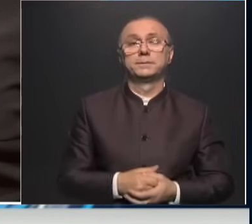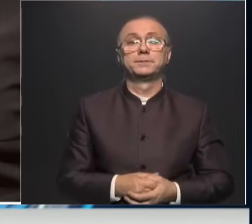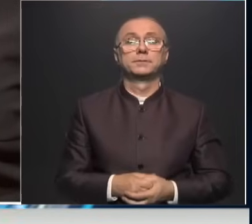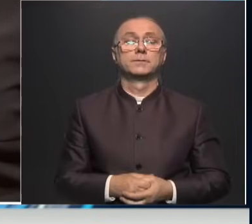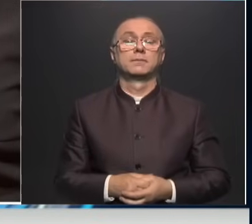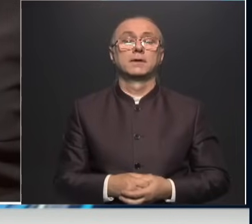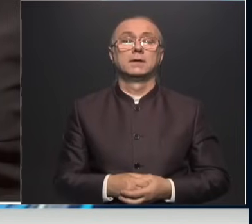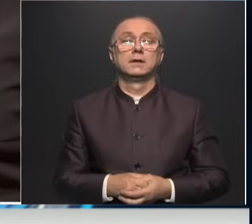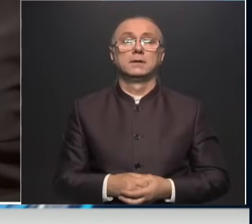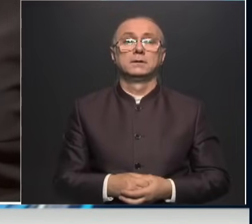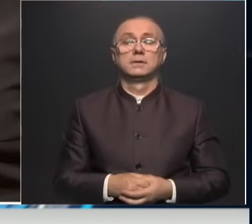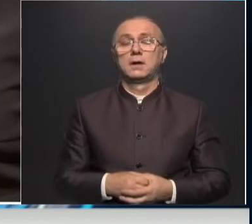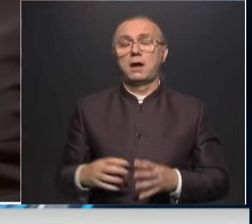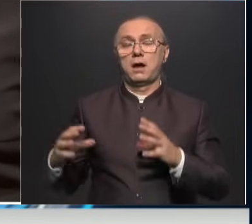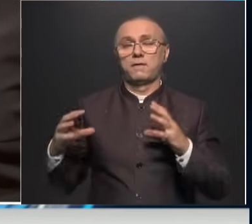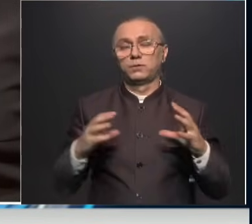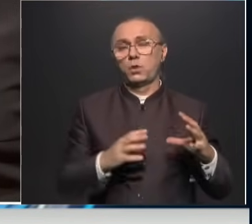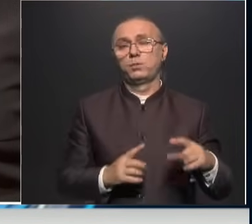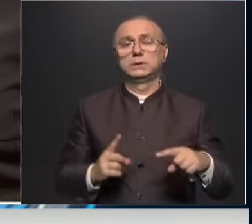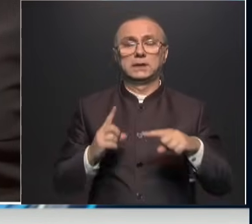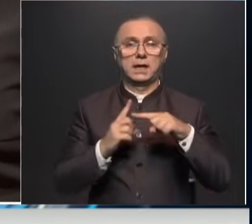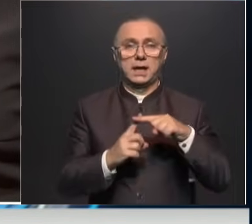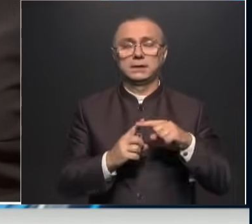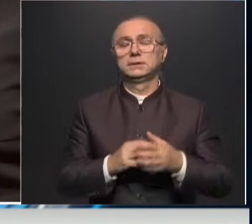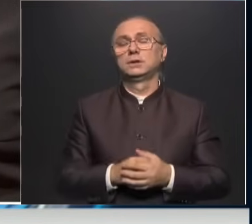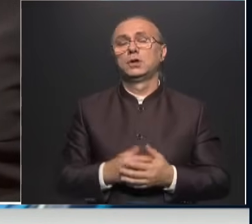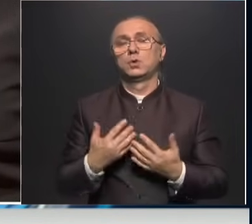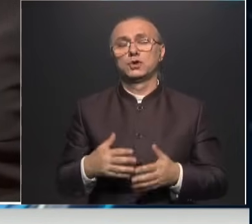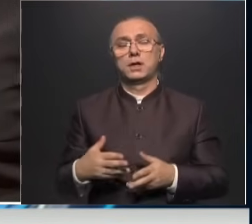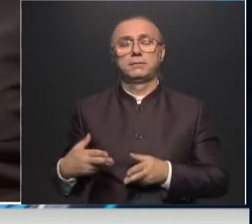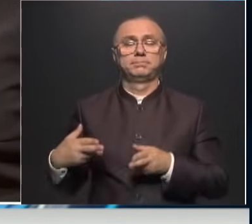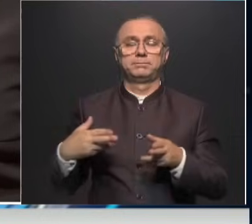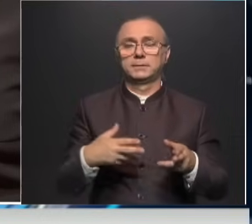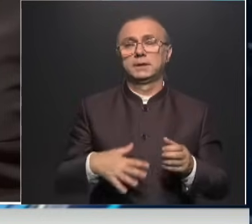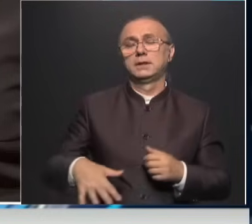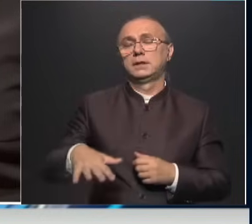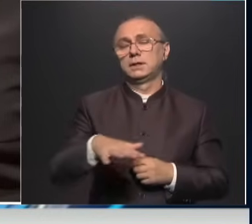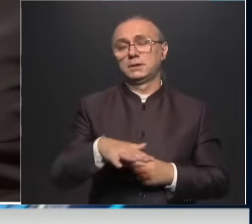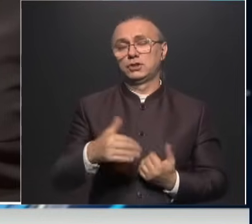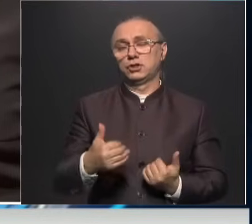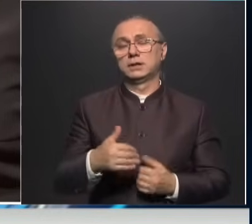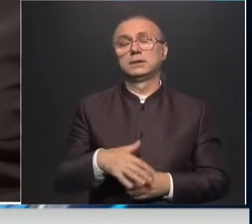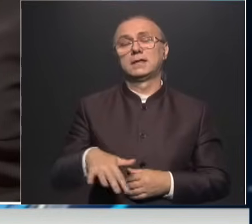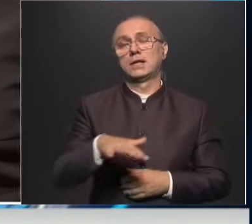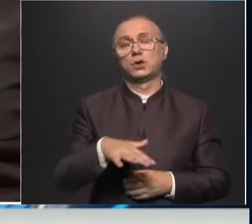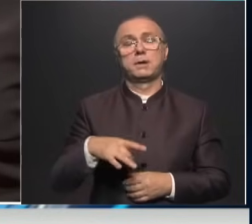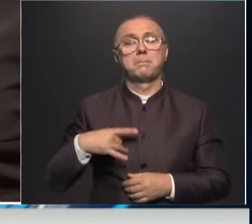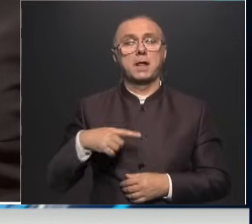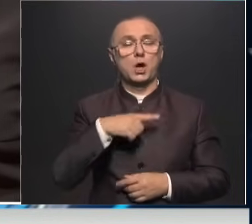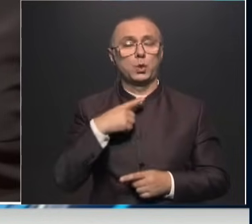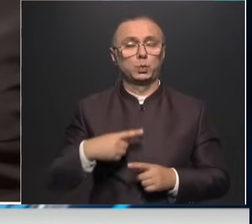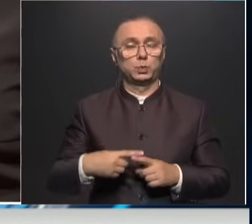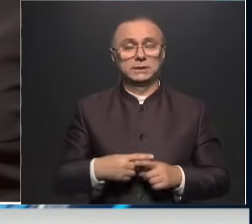момент, автобус с крестом уже заехал на территорию Белоруссии, где в начале